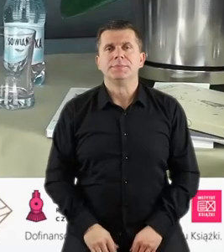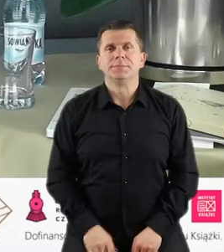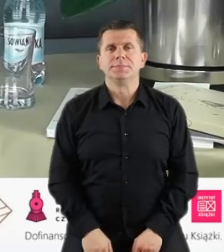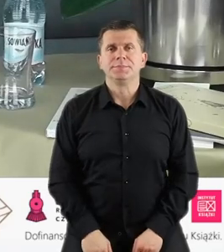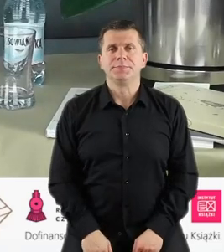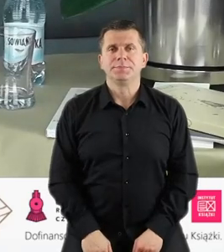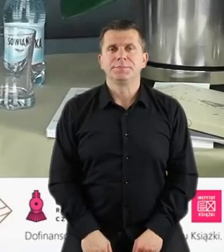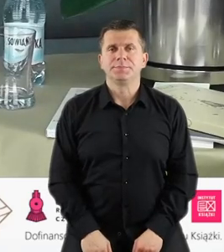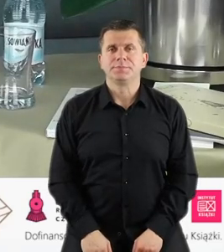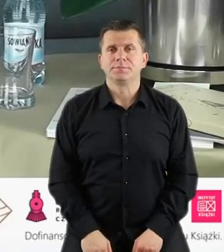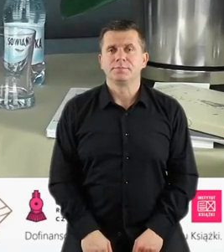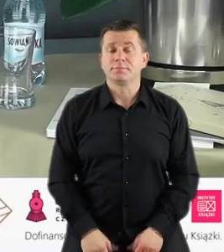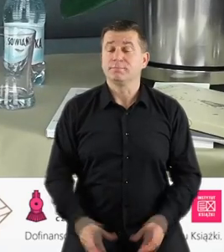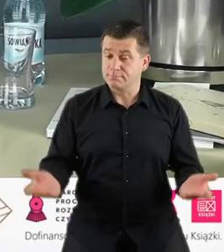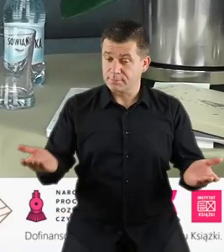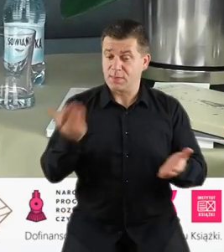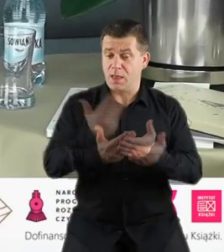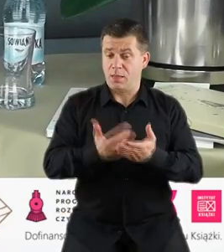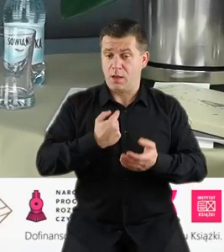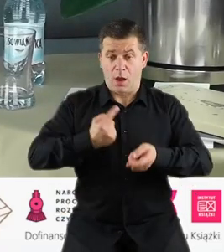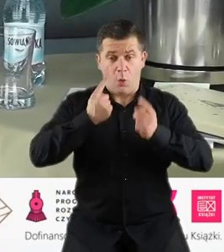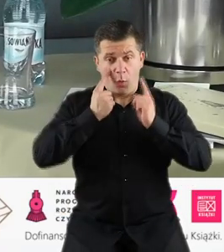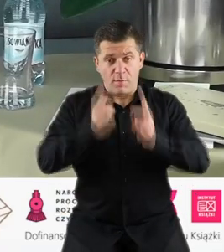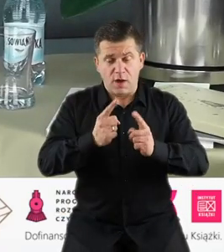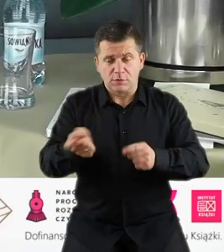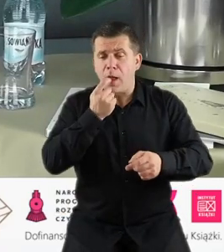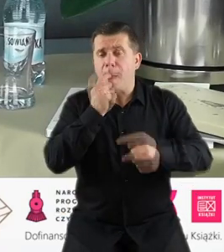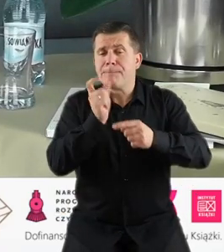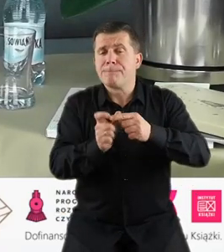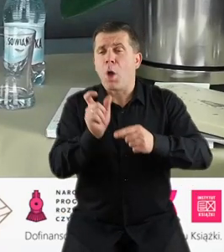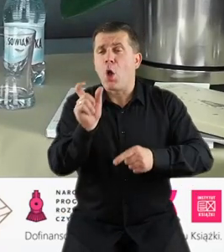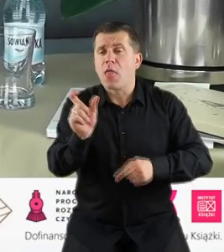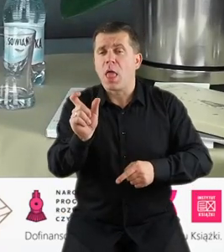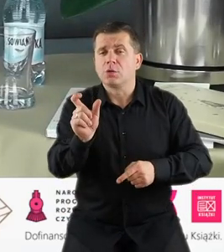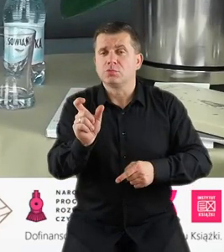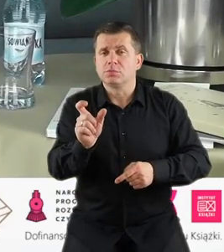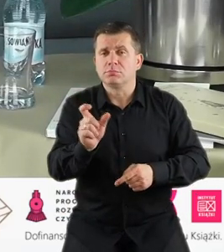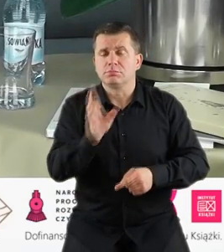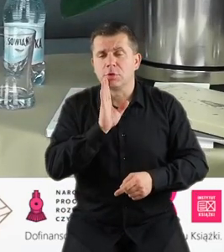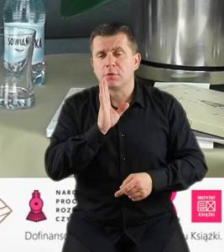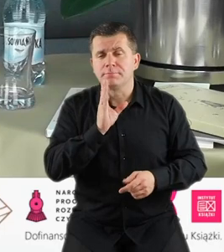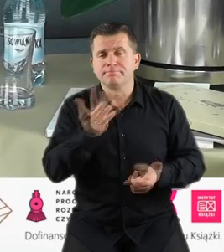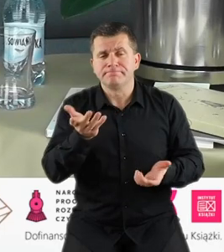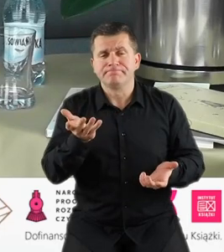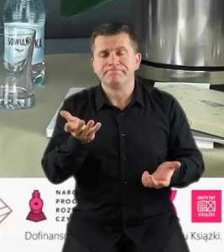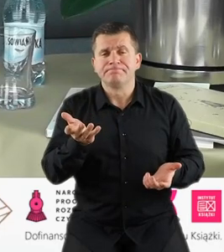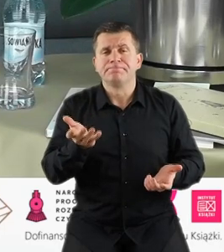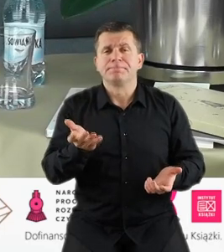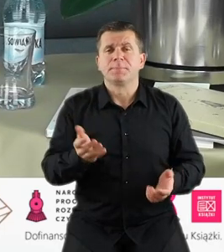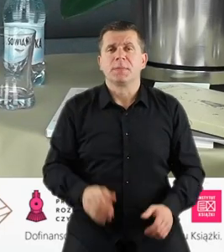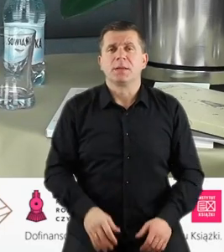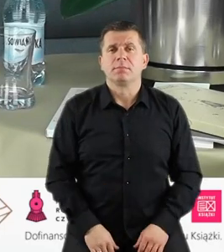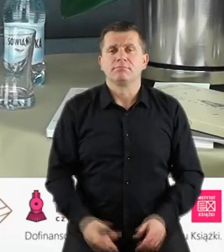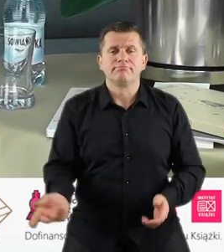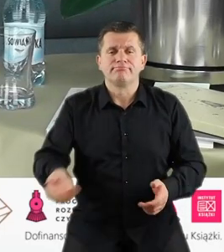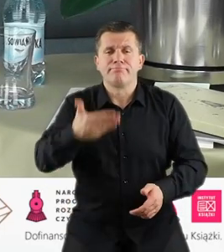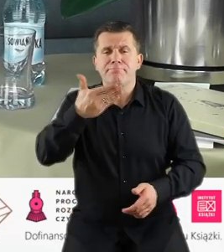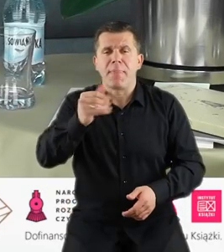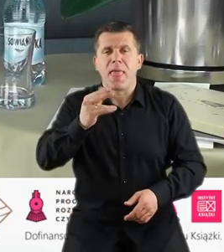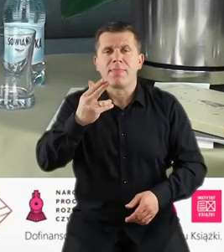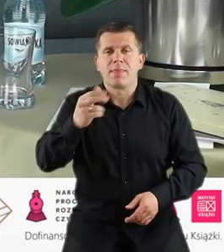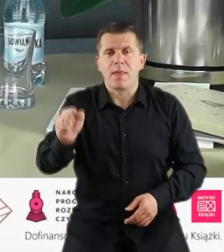prawda? I w związku z tym ja uważam, że pojęcie to zostało absolutnie zawłaszczone przez media